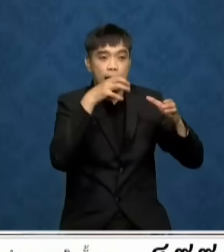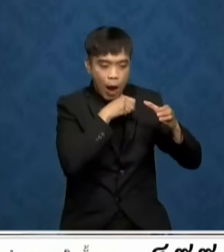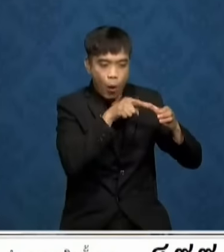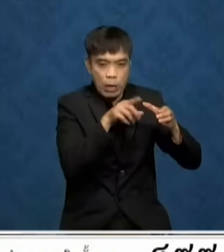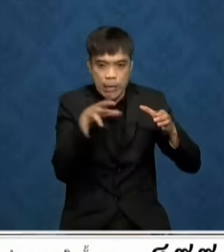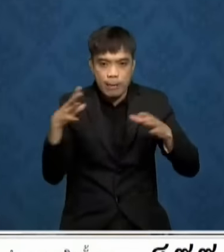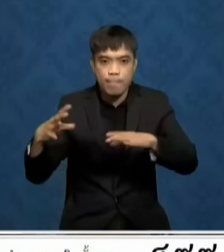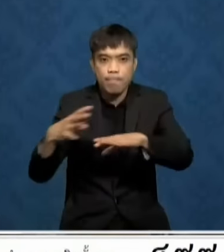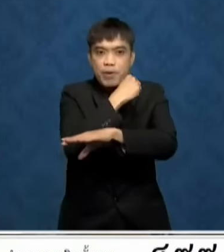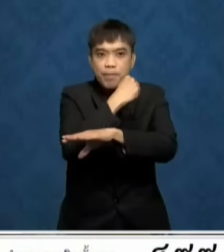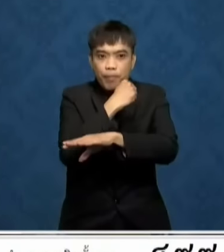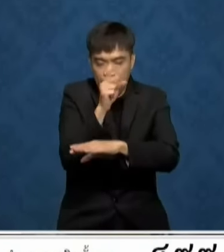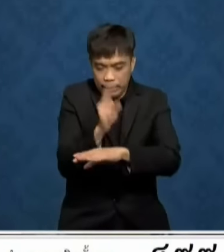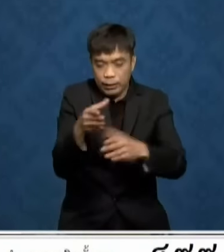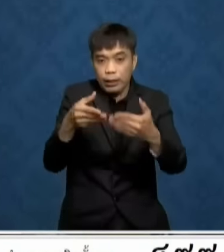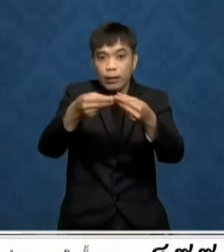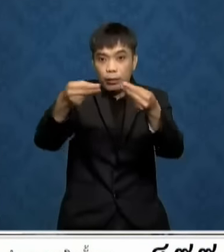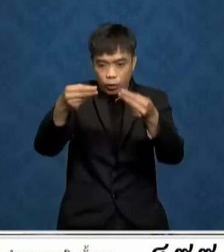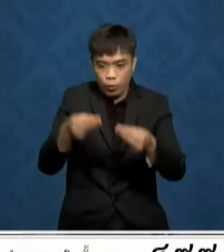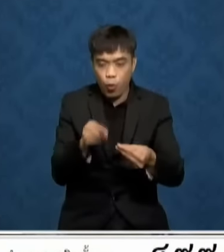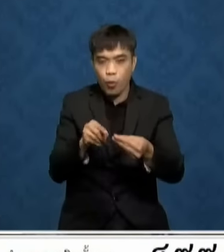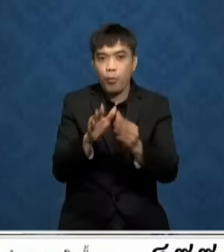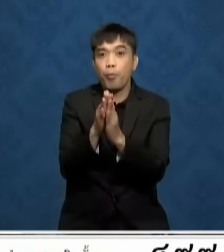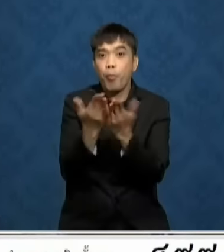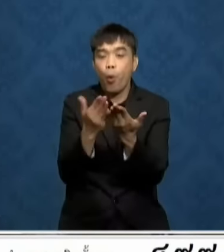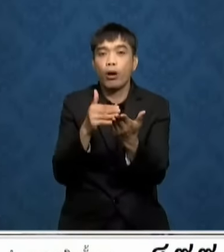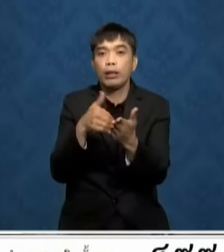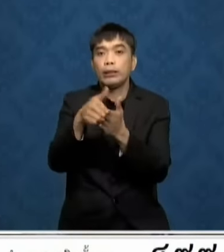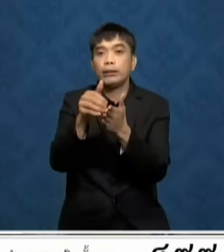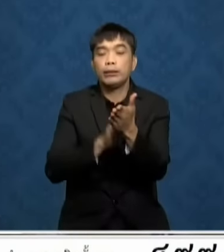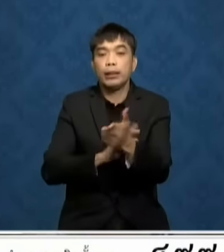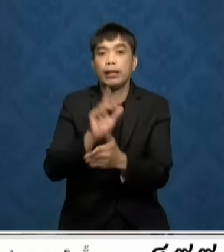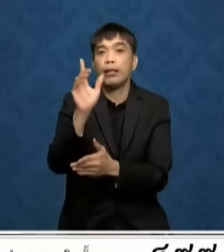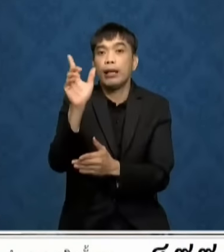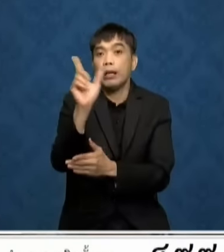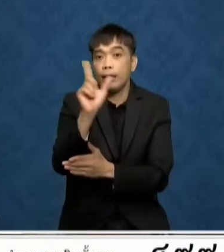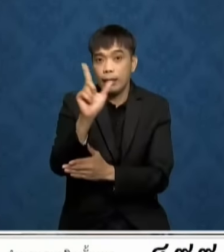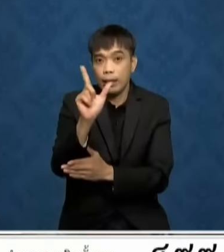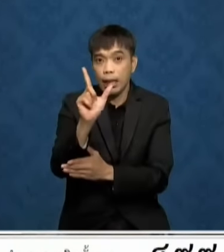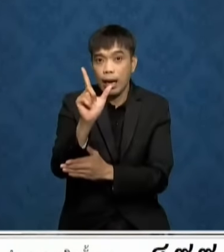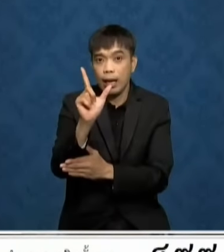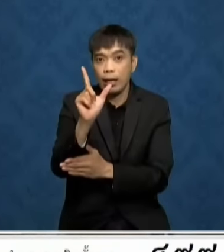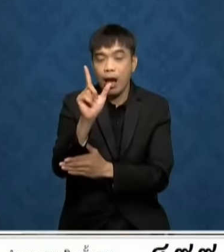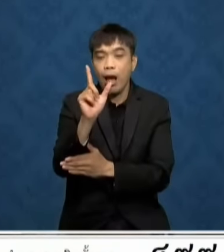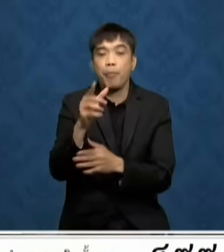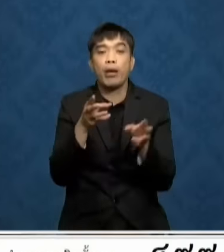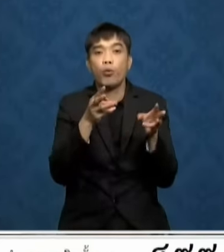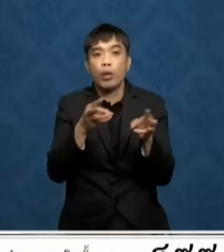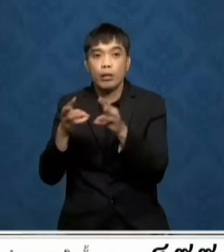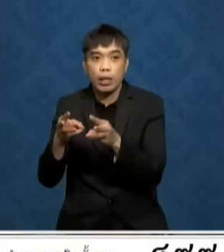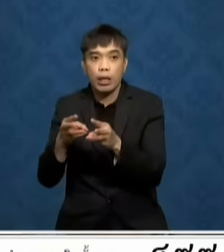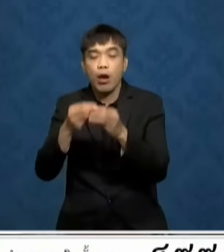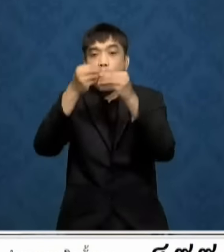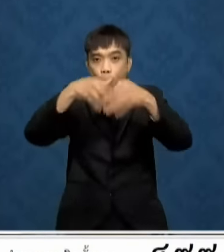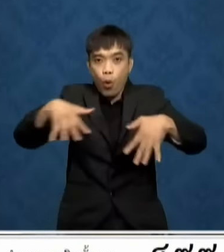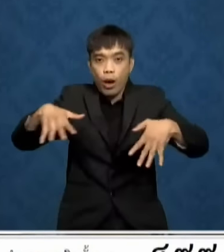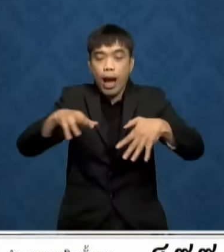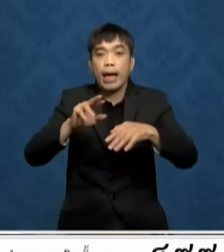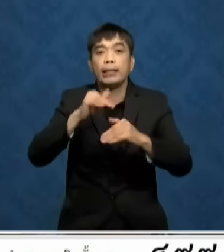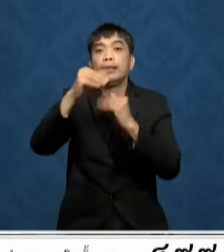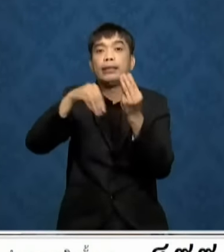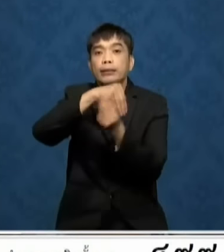ชทั้งที่สมุดปกเหลืองของท่านปรีดีเนี่ยมันเป็นเค้าโครงเศรษฐกิจที่ก้าวหน้าแล้วก็น่าเอามาใช้มาก